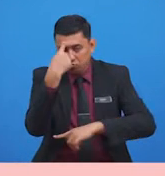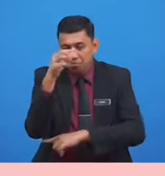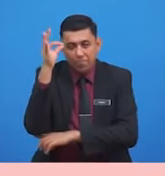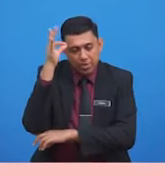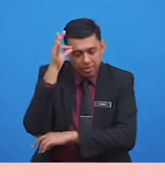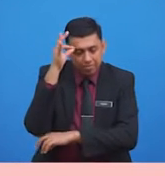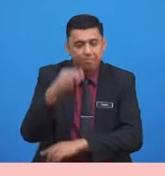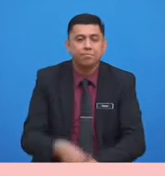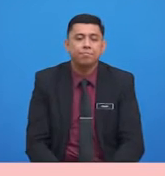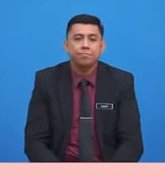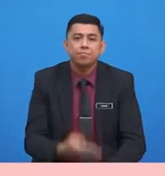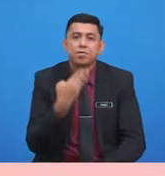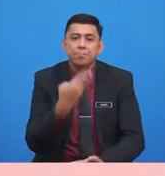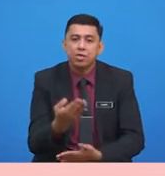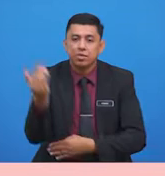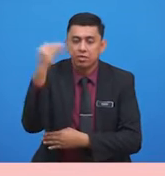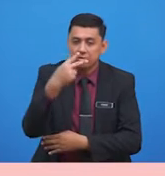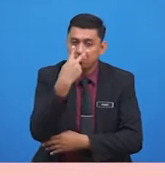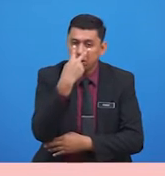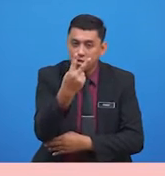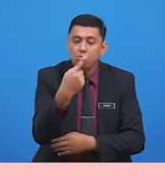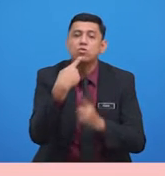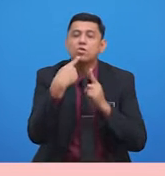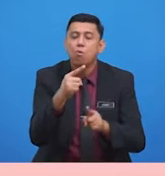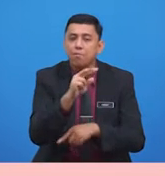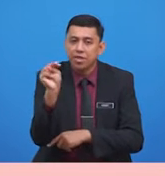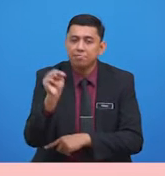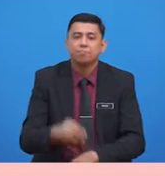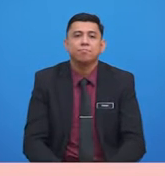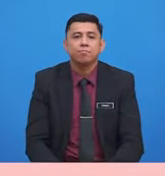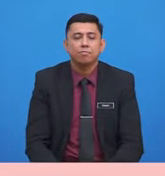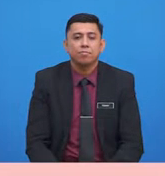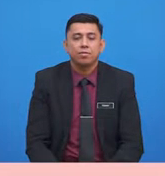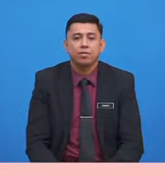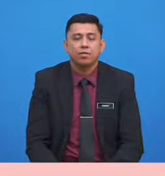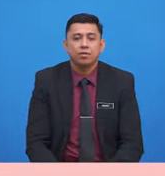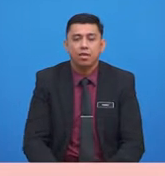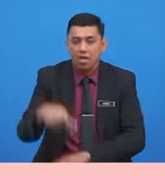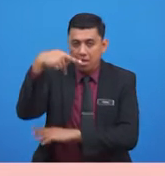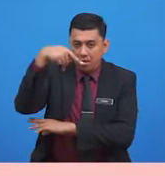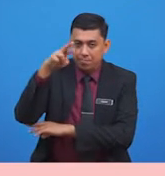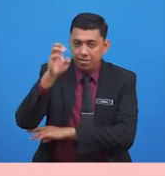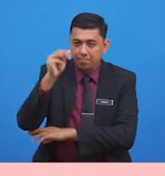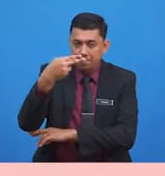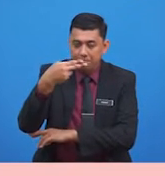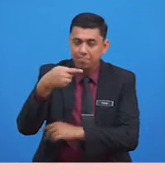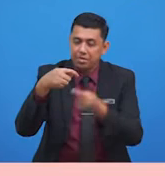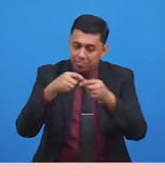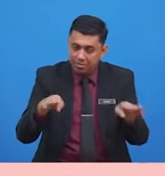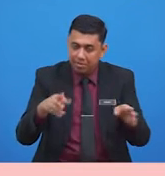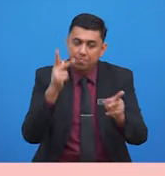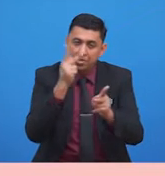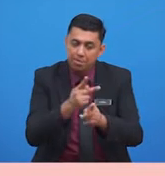berfikir. Baik, jom kita lihat jawapan. Prema dan adiknya